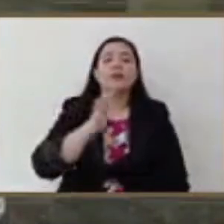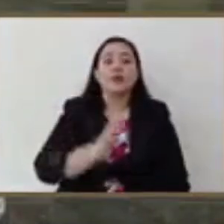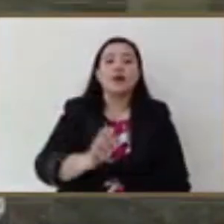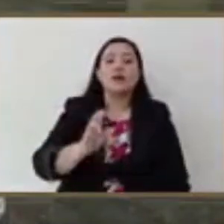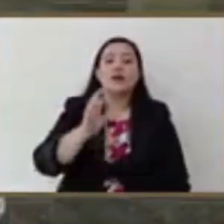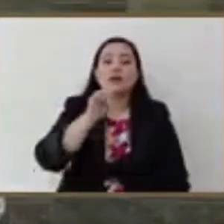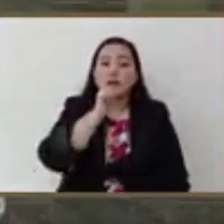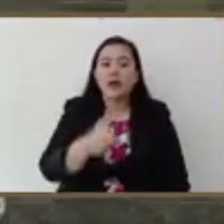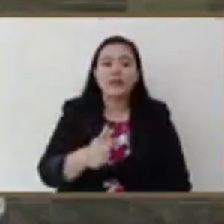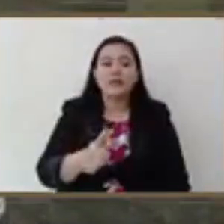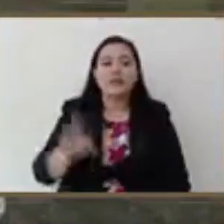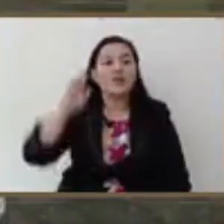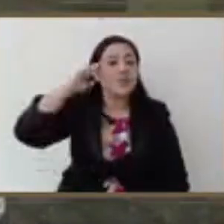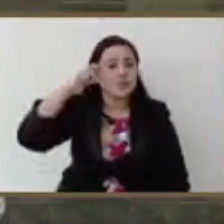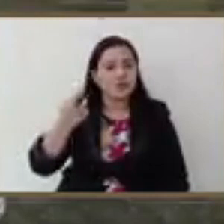kasalanan.